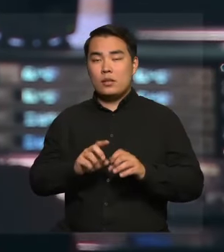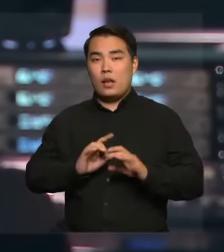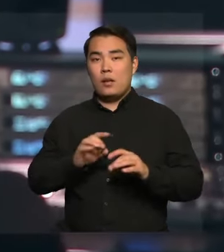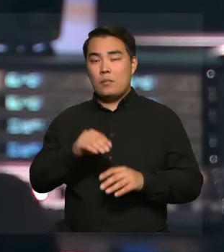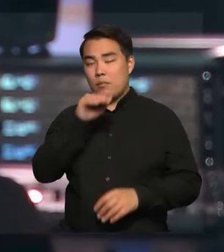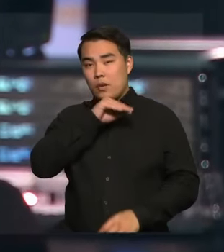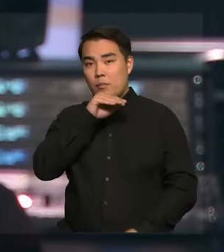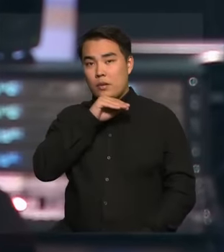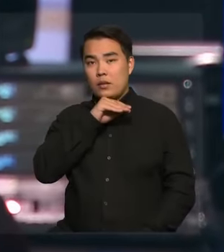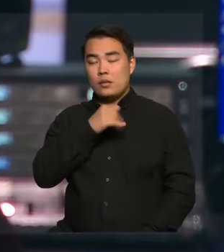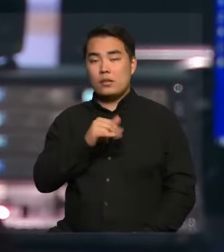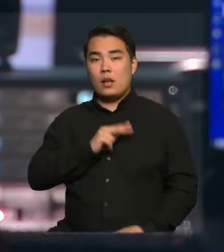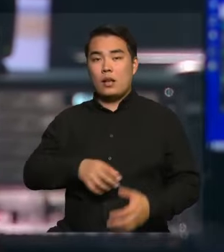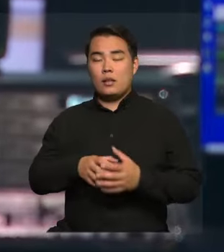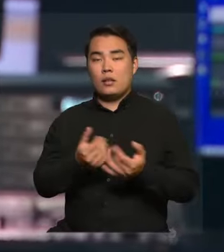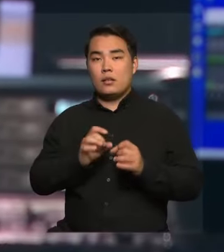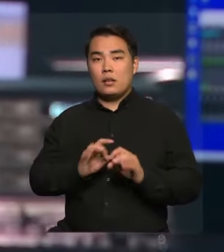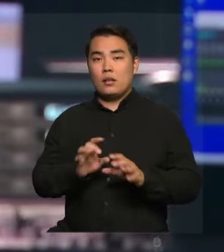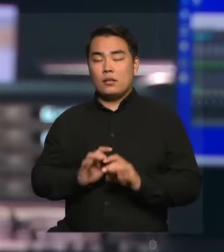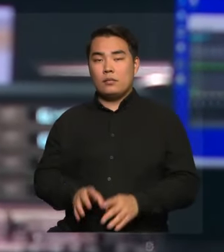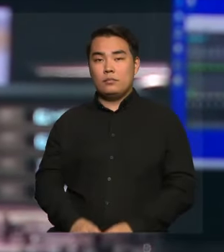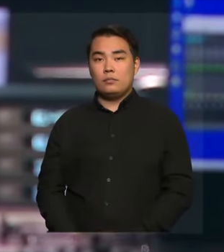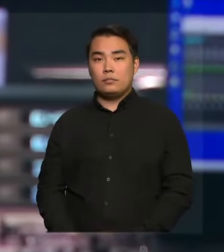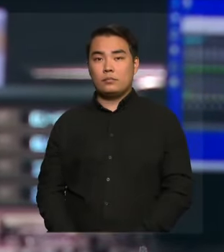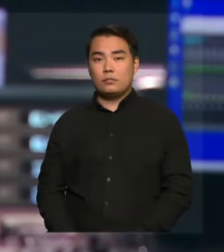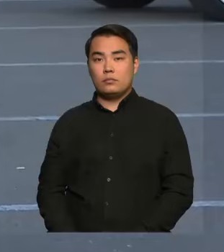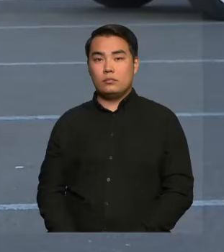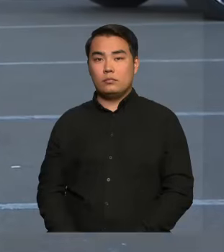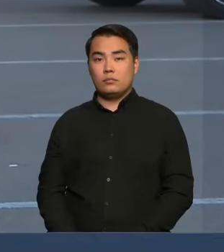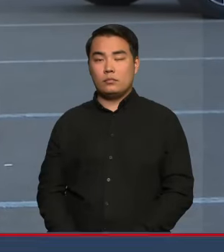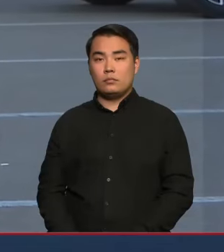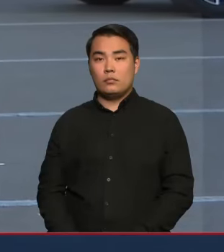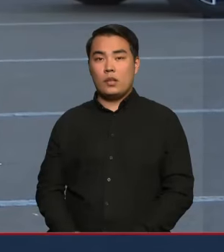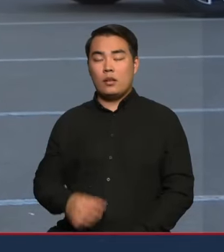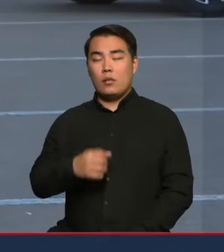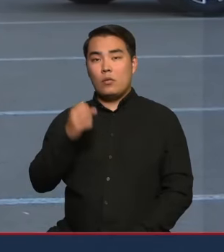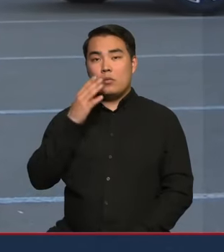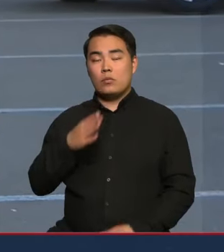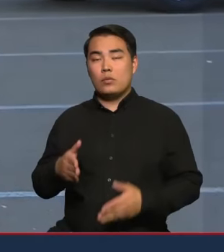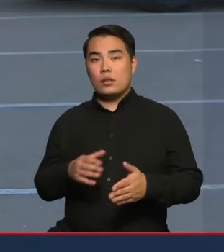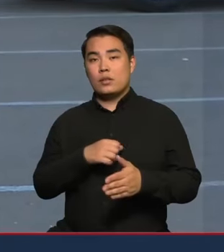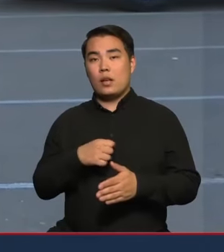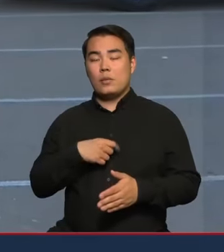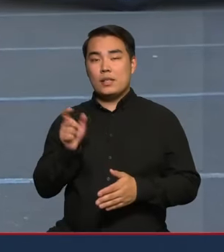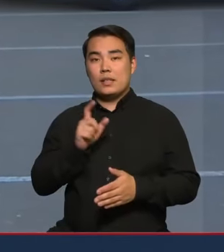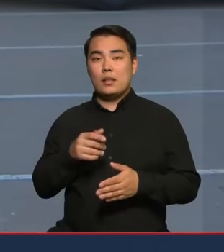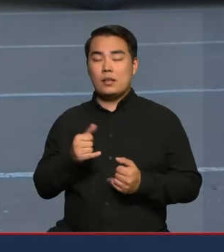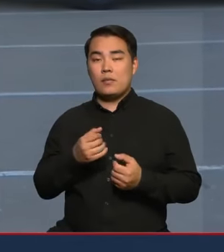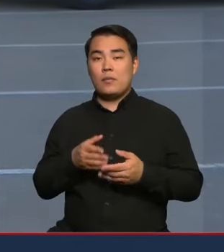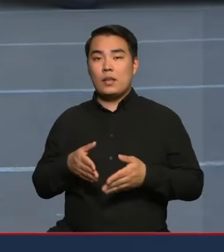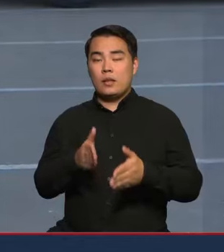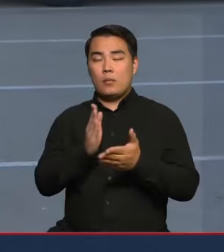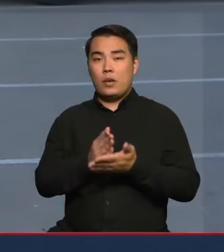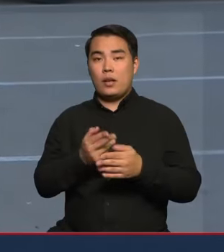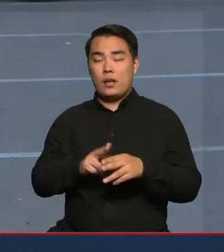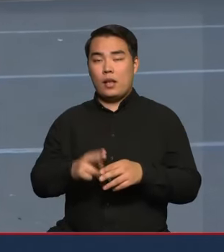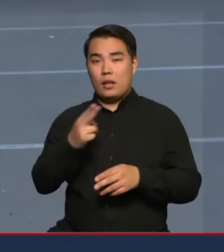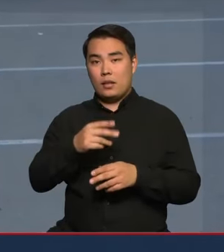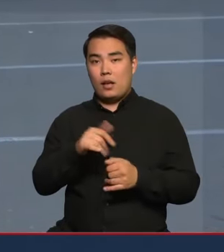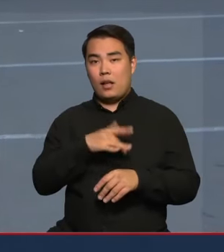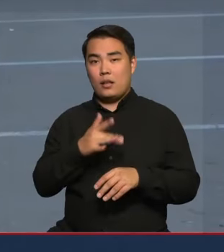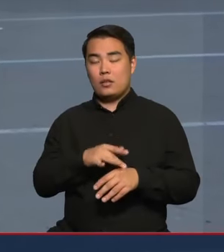мамандар. Әріптесім Зұлқарна Ермұратұлы зерттеп көрді. Ақылы жолдар көк сызықпен белгіленеді. Астана қаласы бойынша дәл